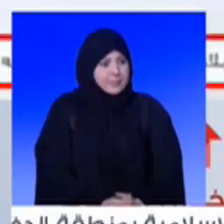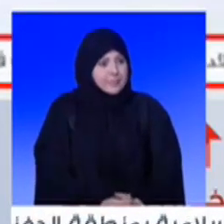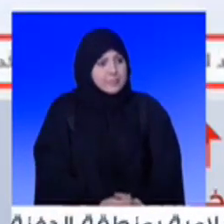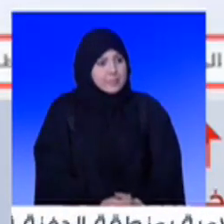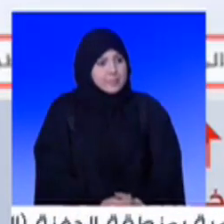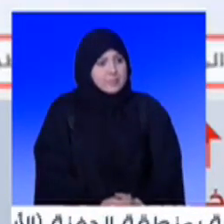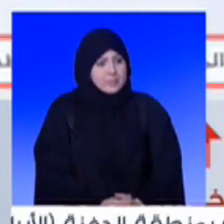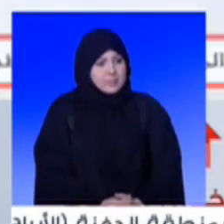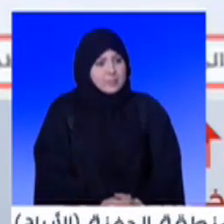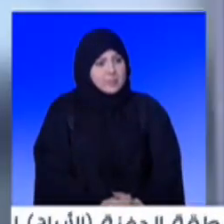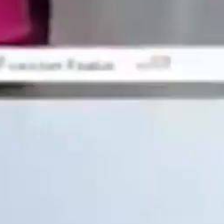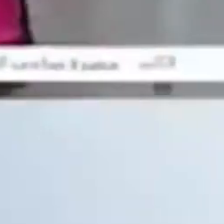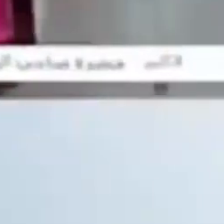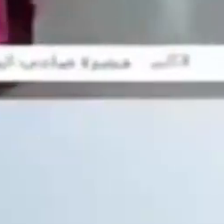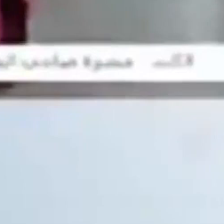الاصليه